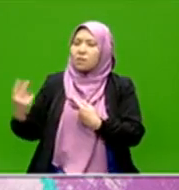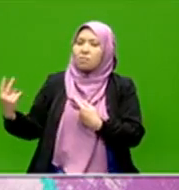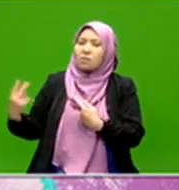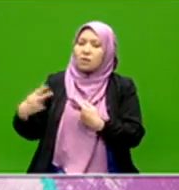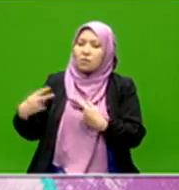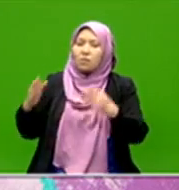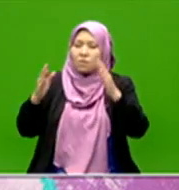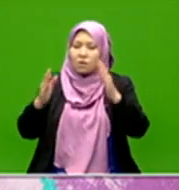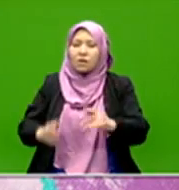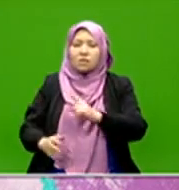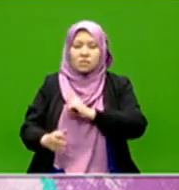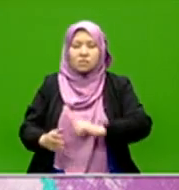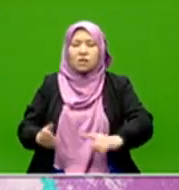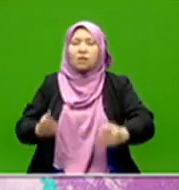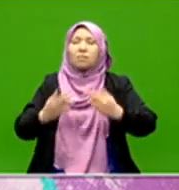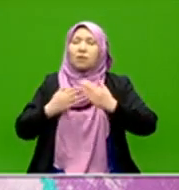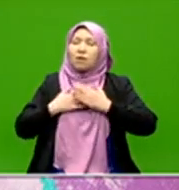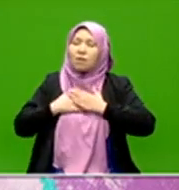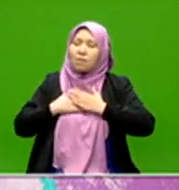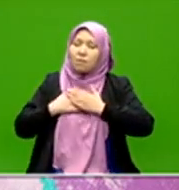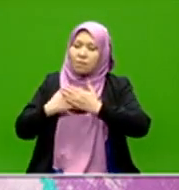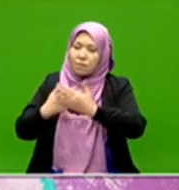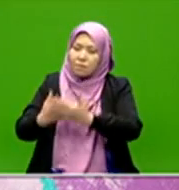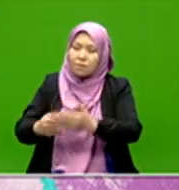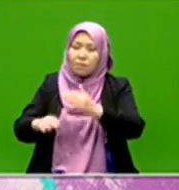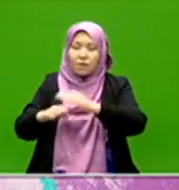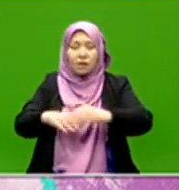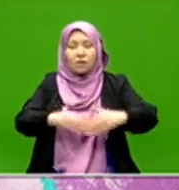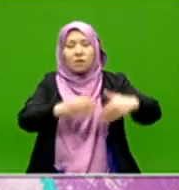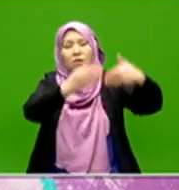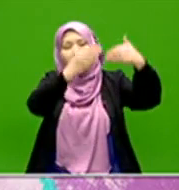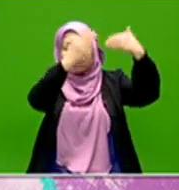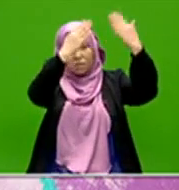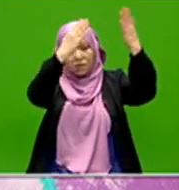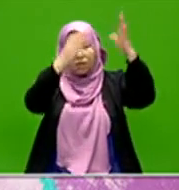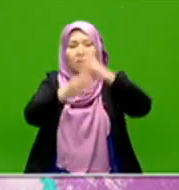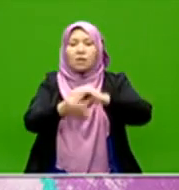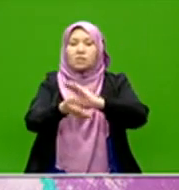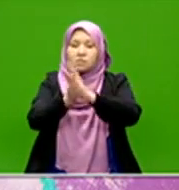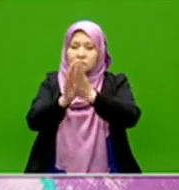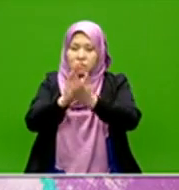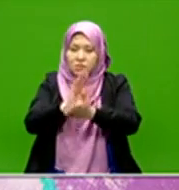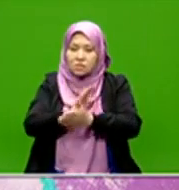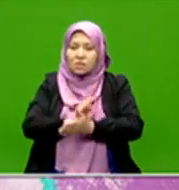مسلمين لك ومن ذريتنا